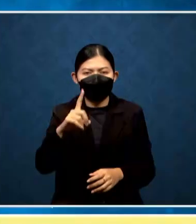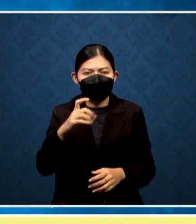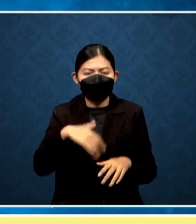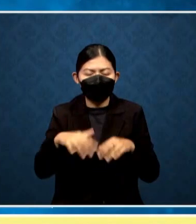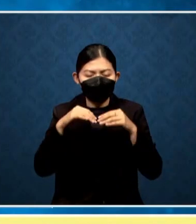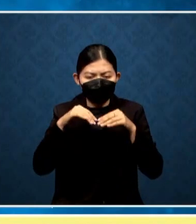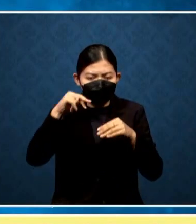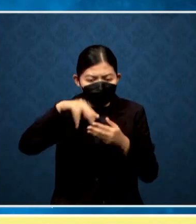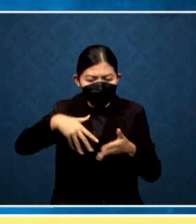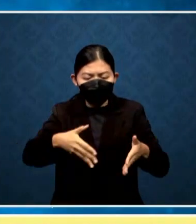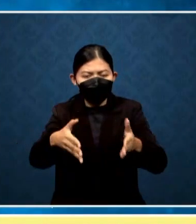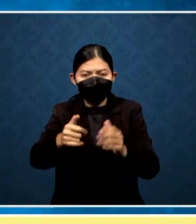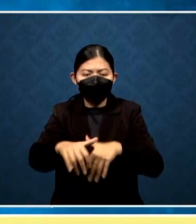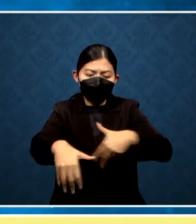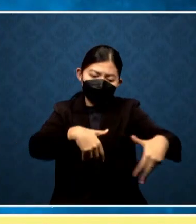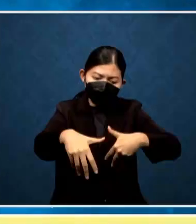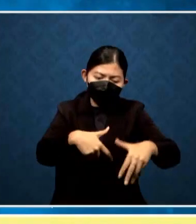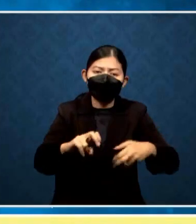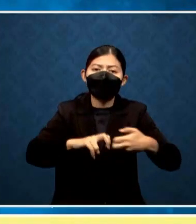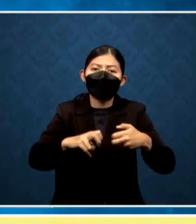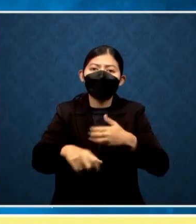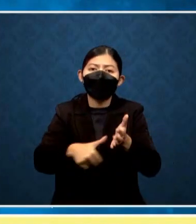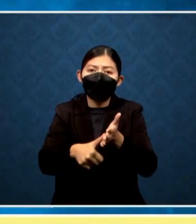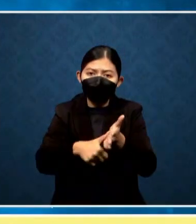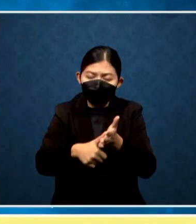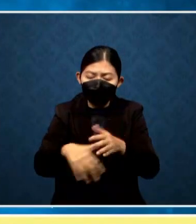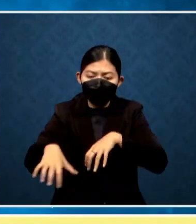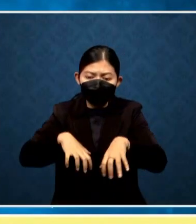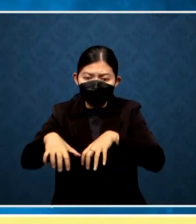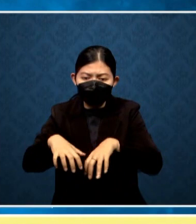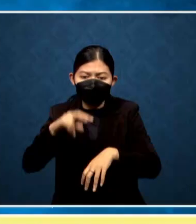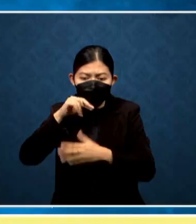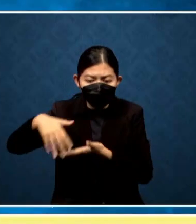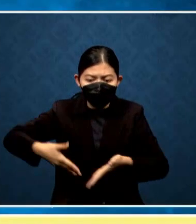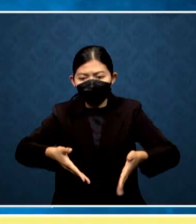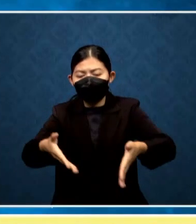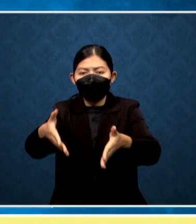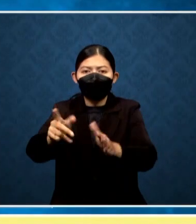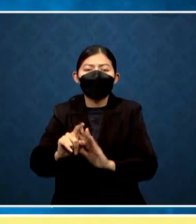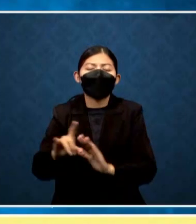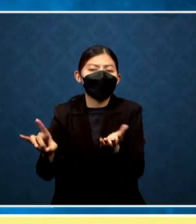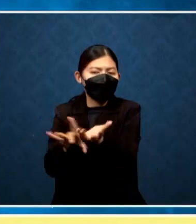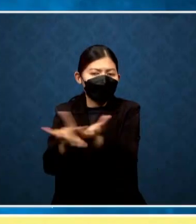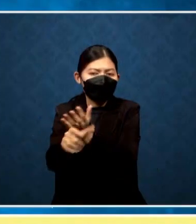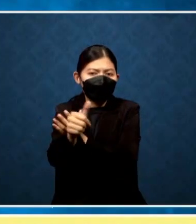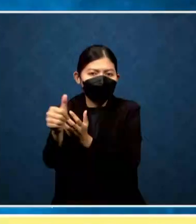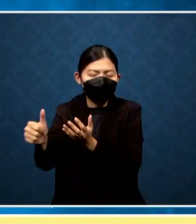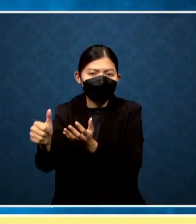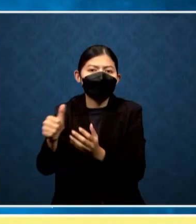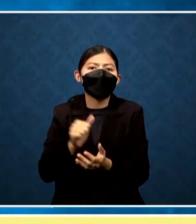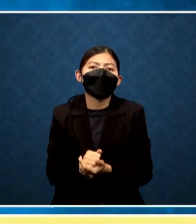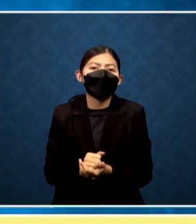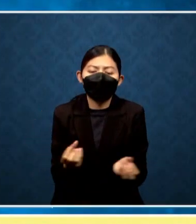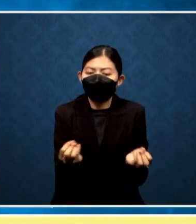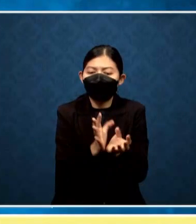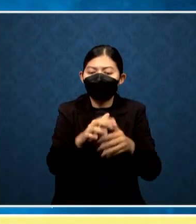กับองค์กปกคอรสูทรถินในการแ้ปัหาการจัดการน้เสียชมชนให้เป็ระบบให้มประสิทธิภาพคุมค่าต่เนื่องไม่